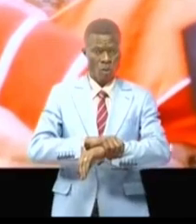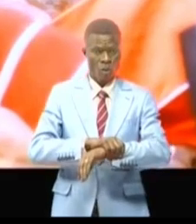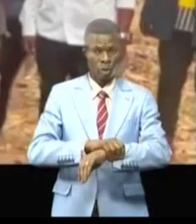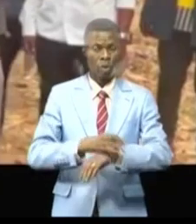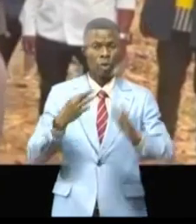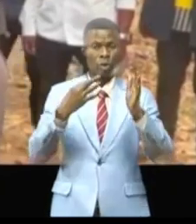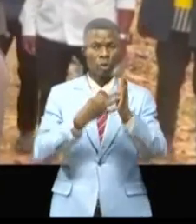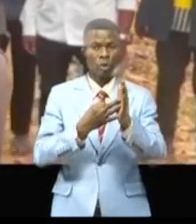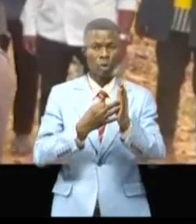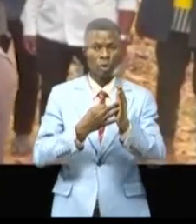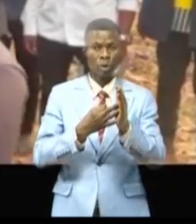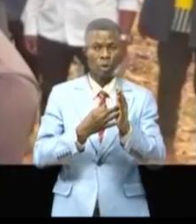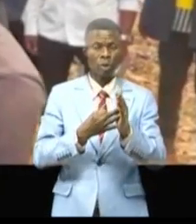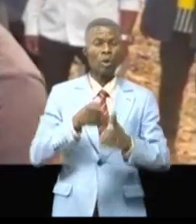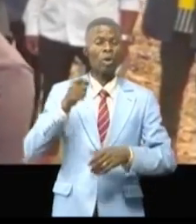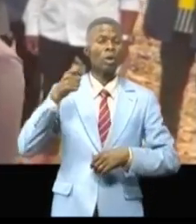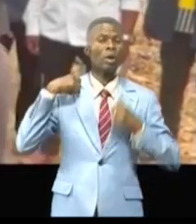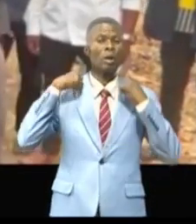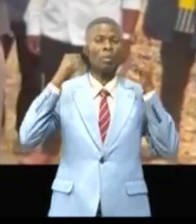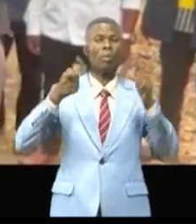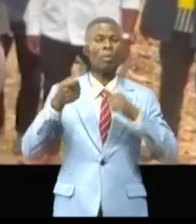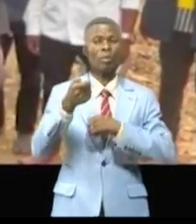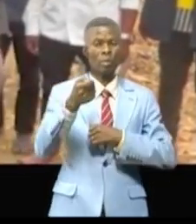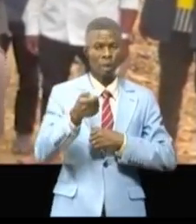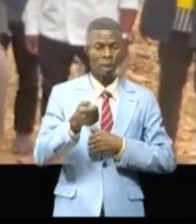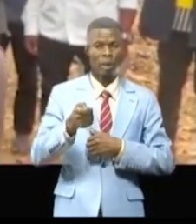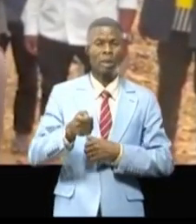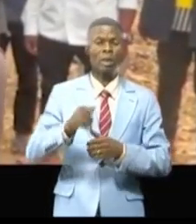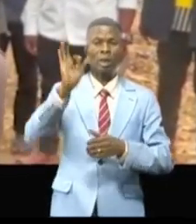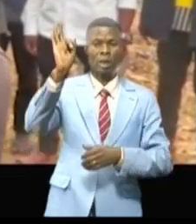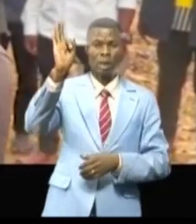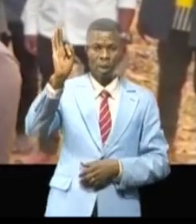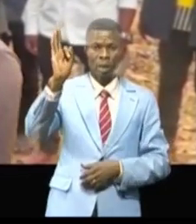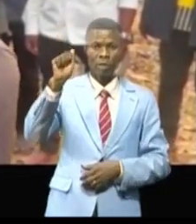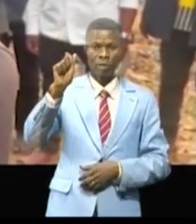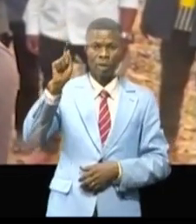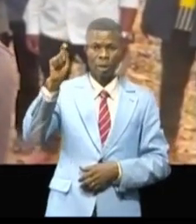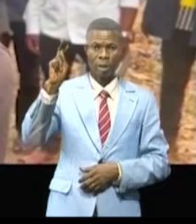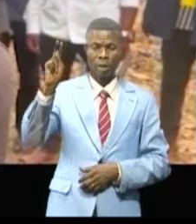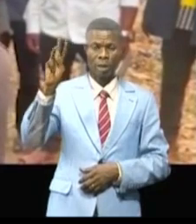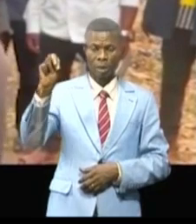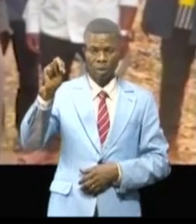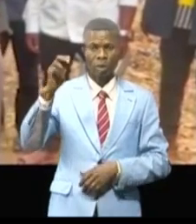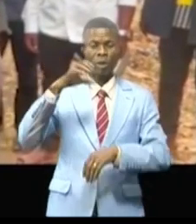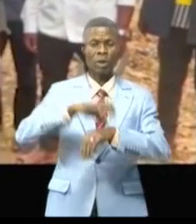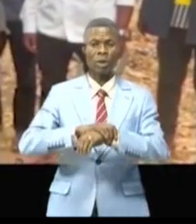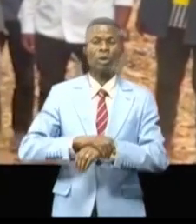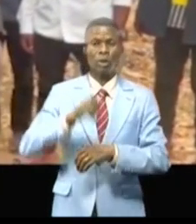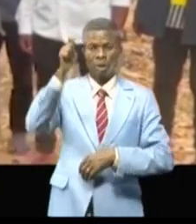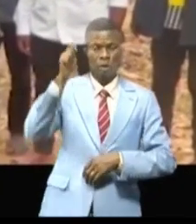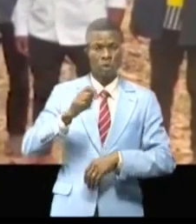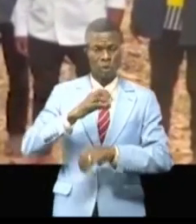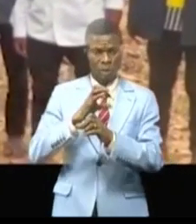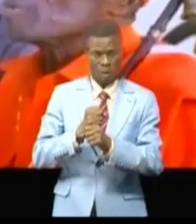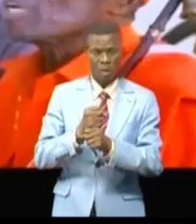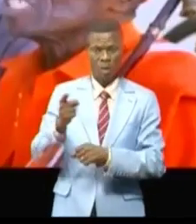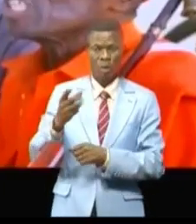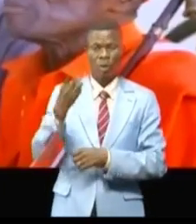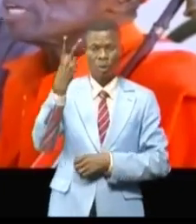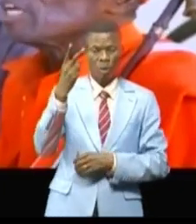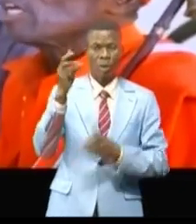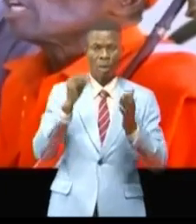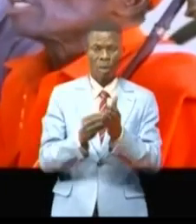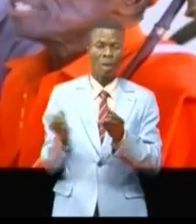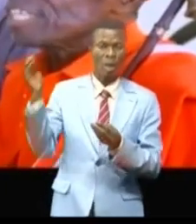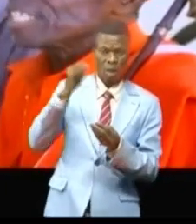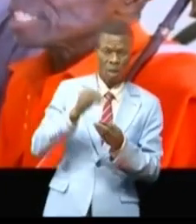8 de ces assaillants au port de Fatoum. Ils se trouvent entre les mains de la sécurité. Et 2 encore